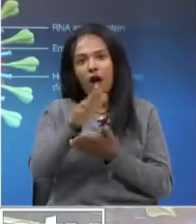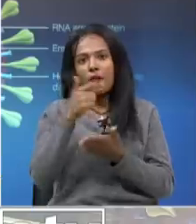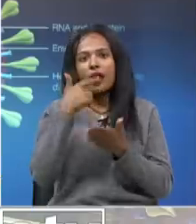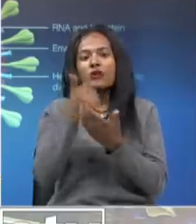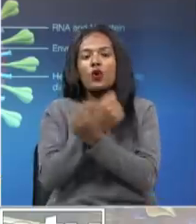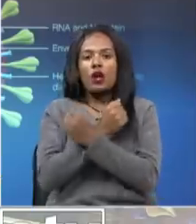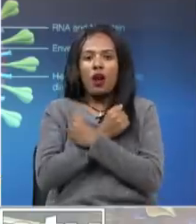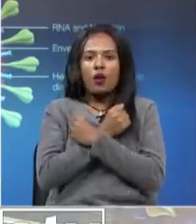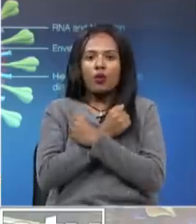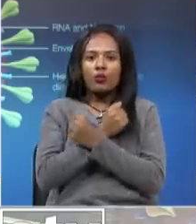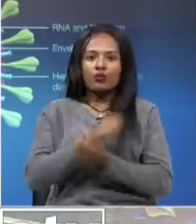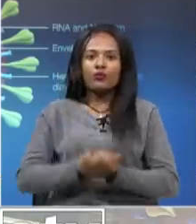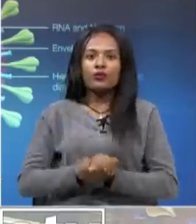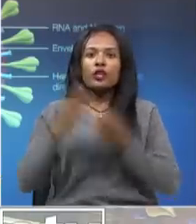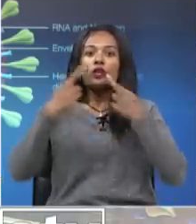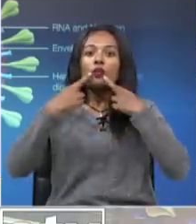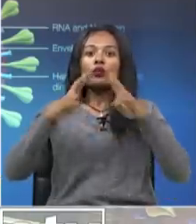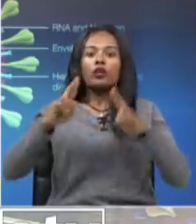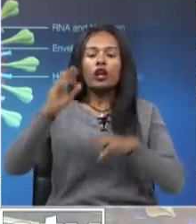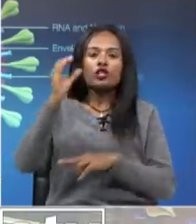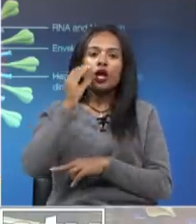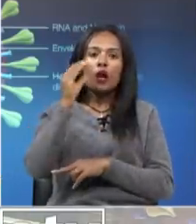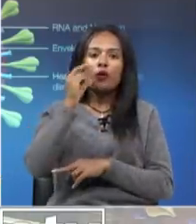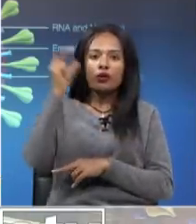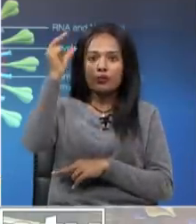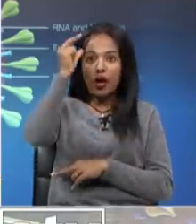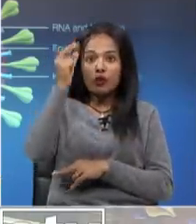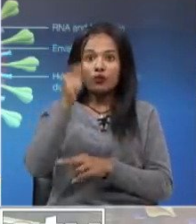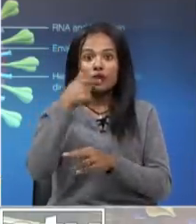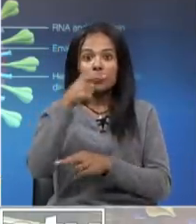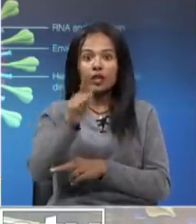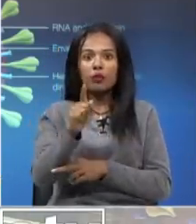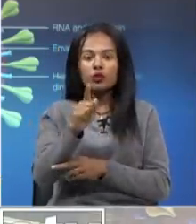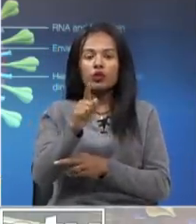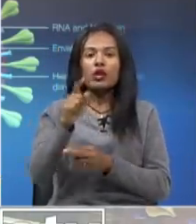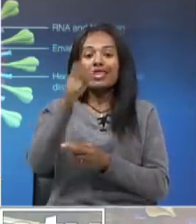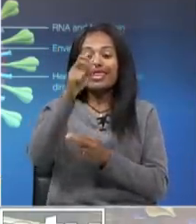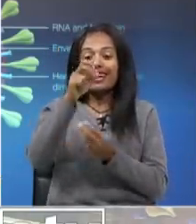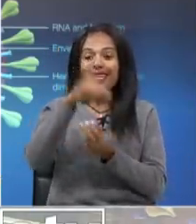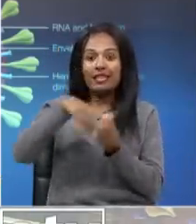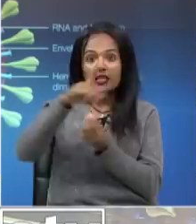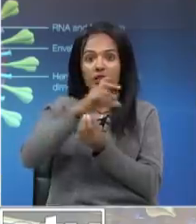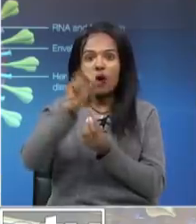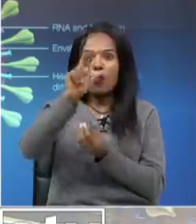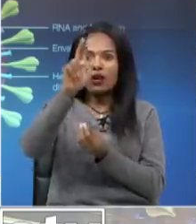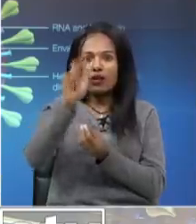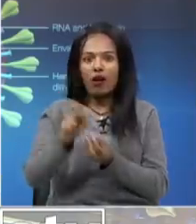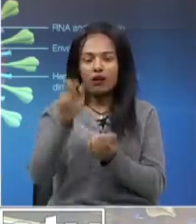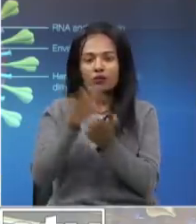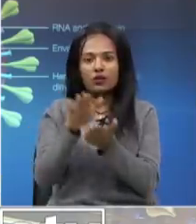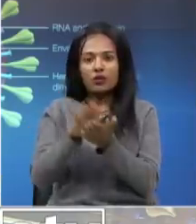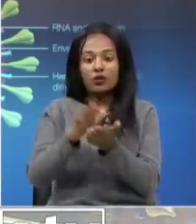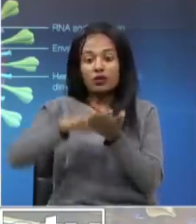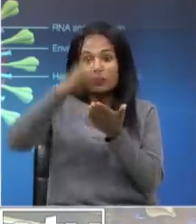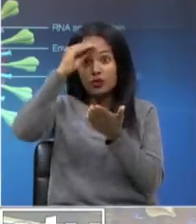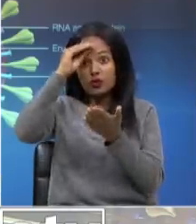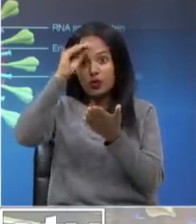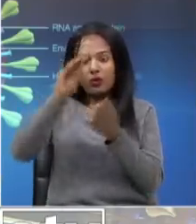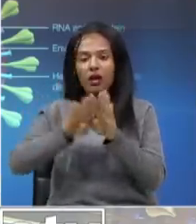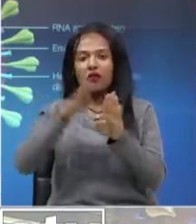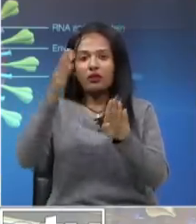ወዳለሁ። ሪፖርተራችን ሐምራዊት ብርሃኑ ዘገበችው የክልልና የወረዳ ትምህርት ቤቶች ትምህርት በሚጀምሩበት ወቅት የንጽህና